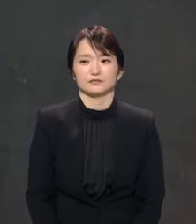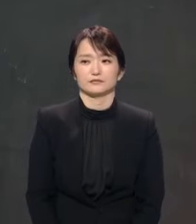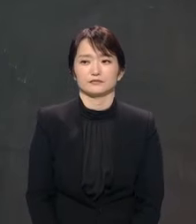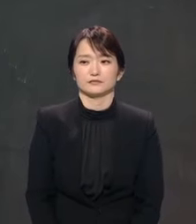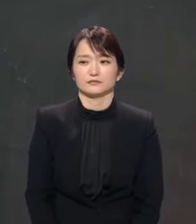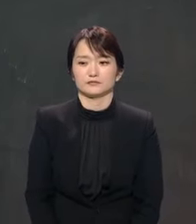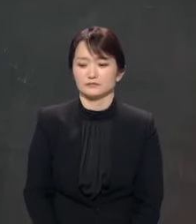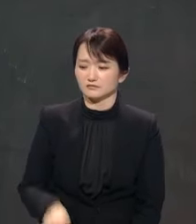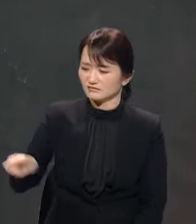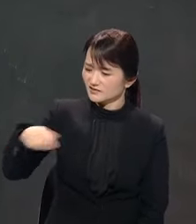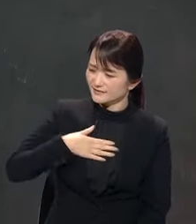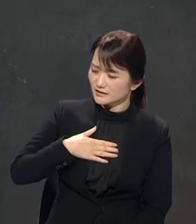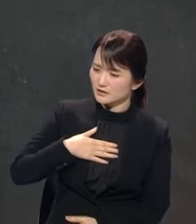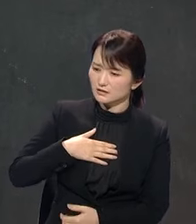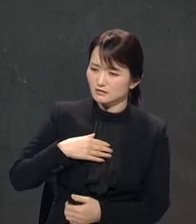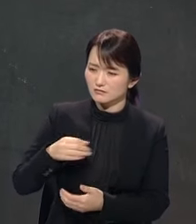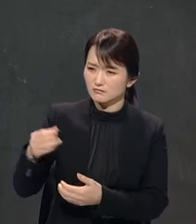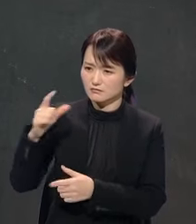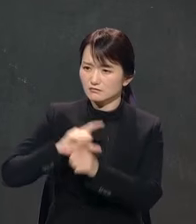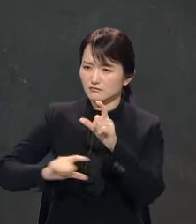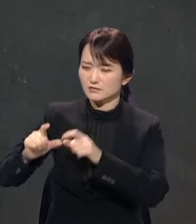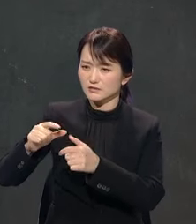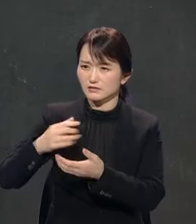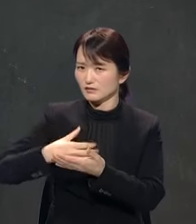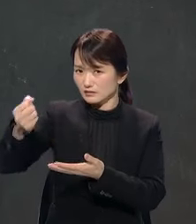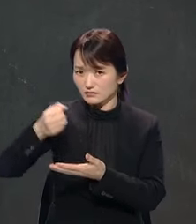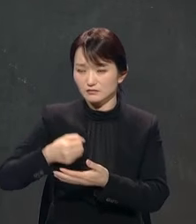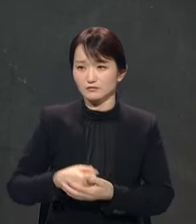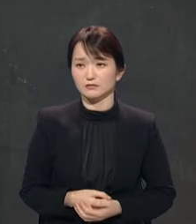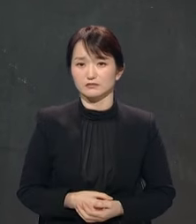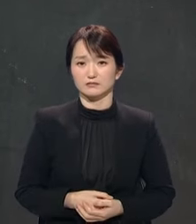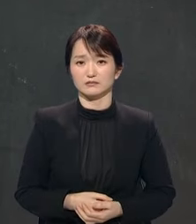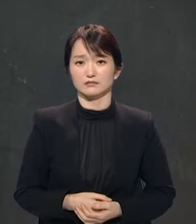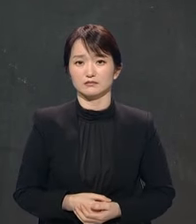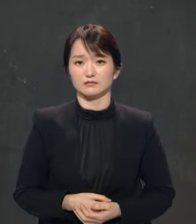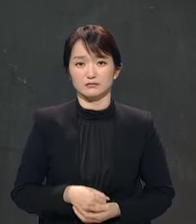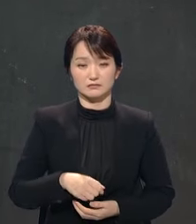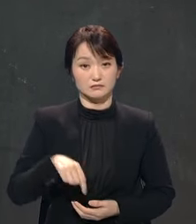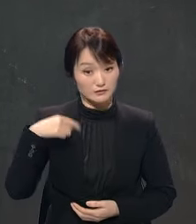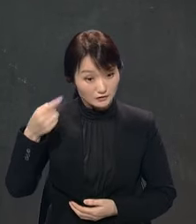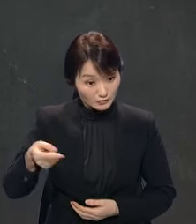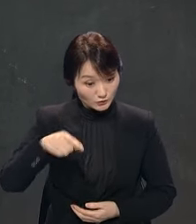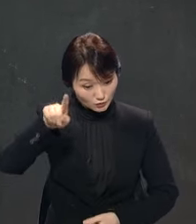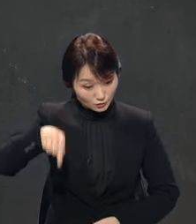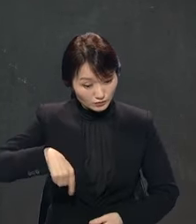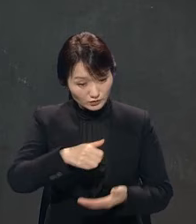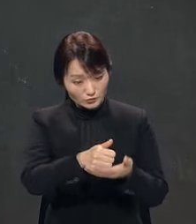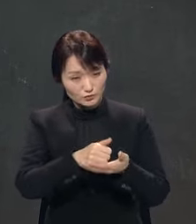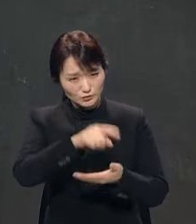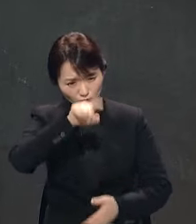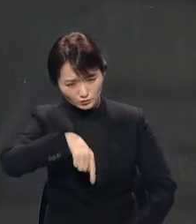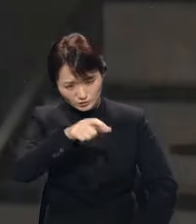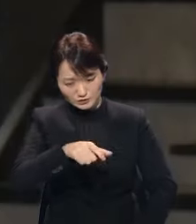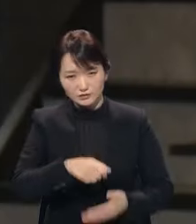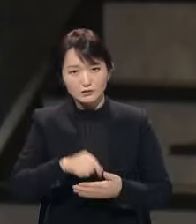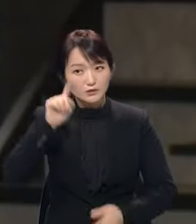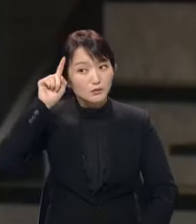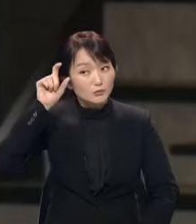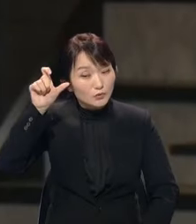야, 너 지금 덤터기 씌우는 거야? 다음날 이제 온다고 약속했던 그 손님들이 다음날 안 왔습니다. 보름이 지난 16일